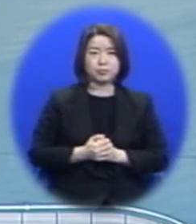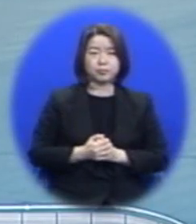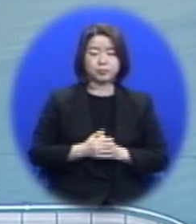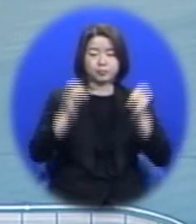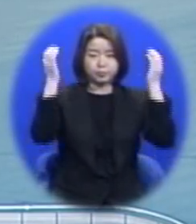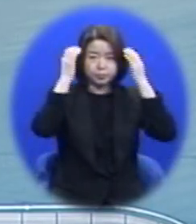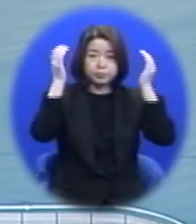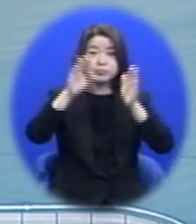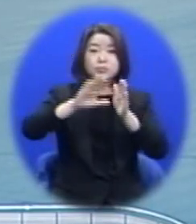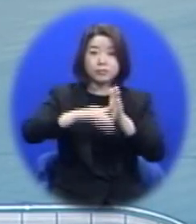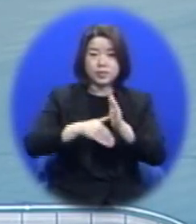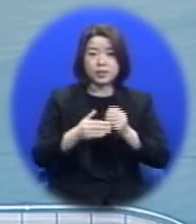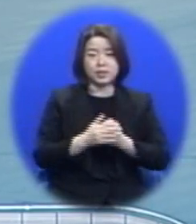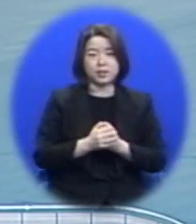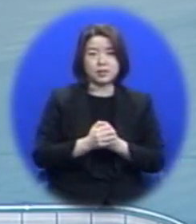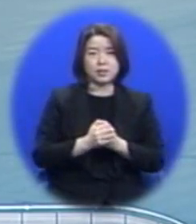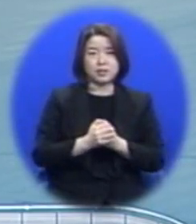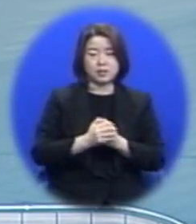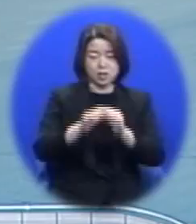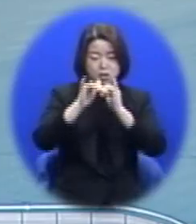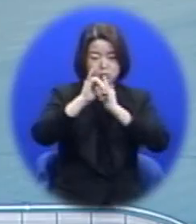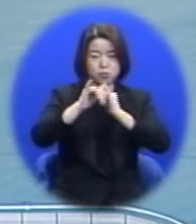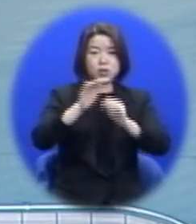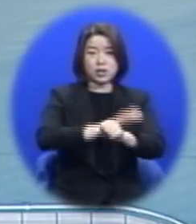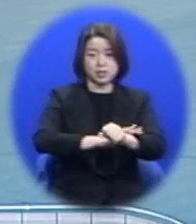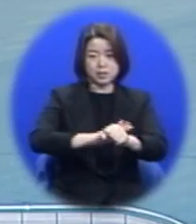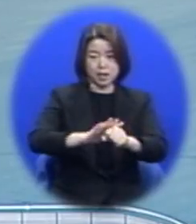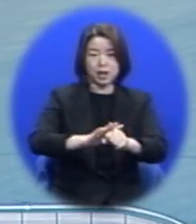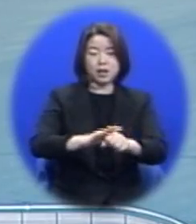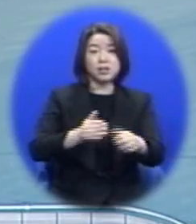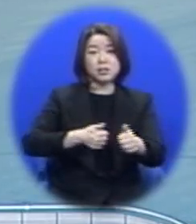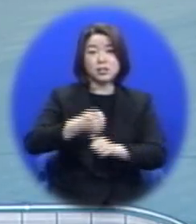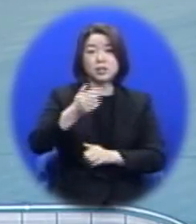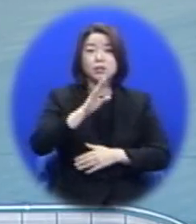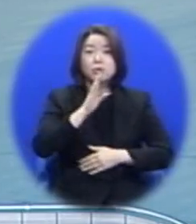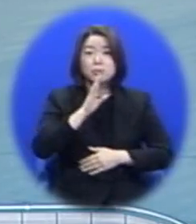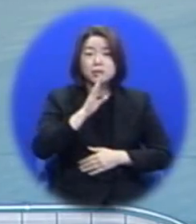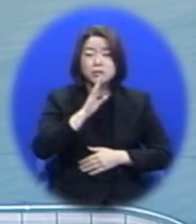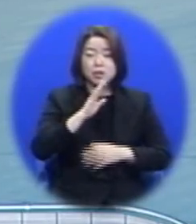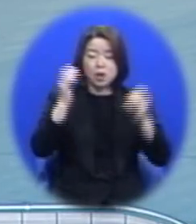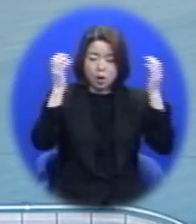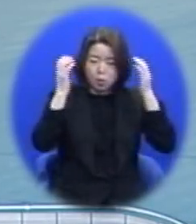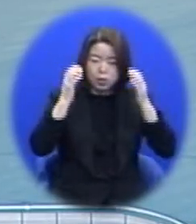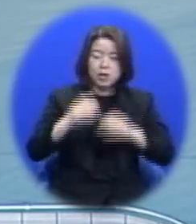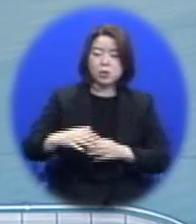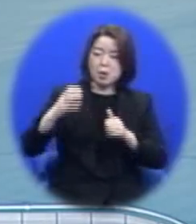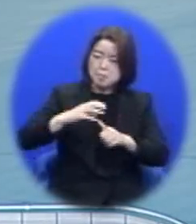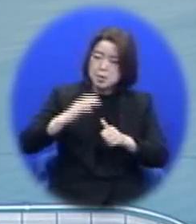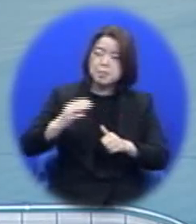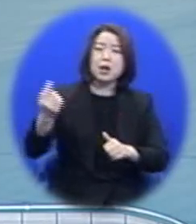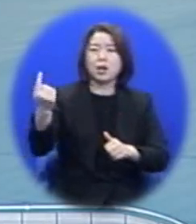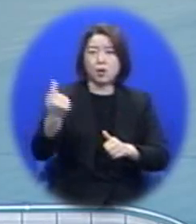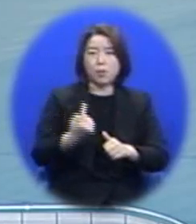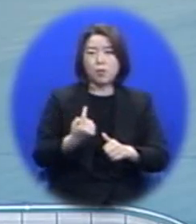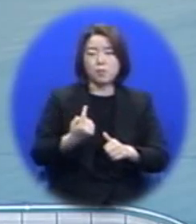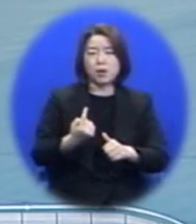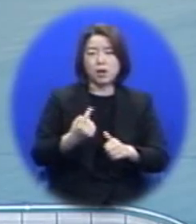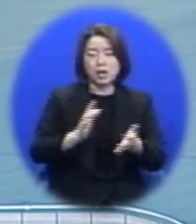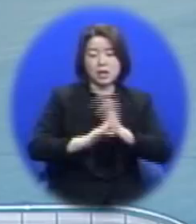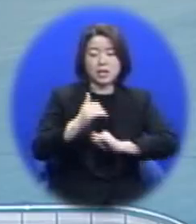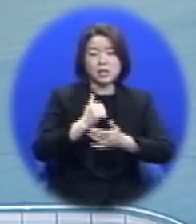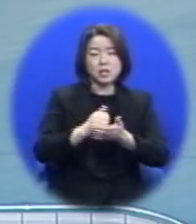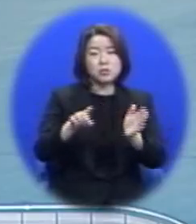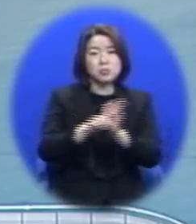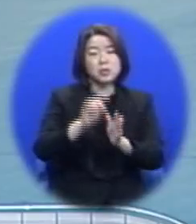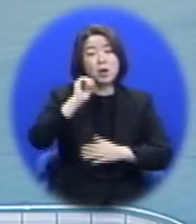고난의 때는 훌륭하게 잘 극복했습니다. 고난이 오고 핍박이 오고 예수 믿기 어려운 상황이 오면 오히려